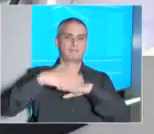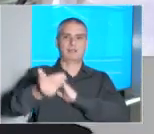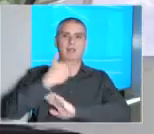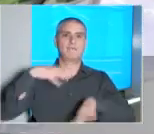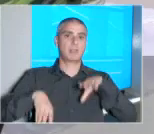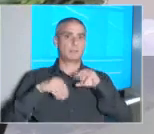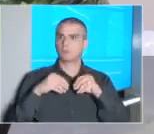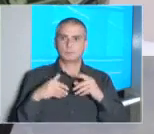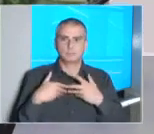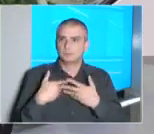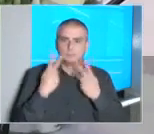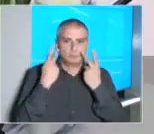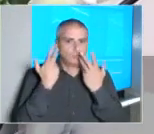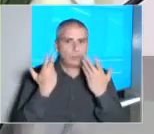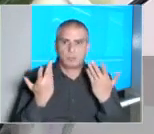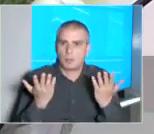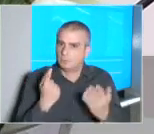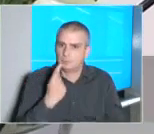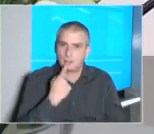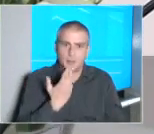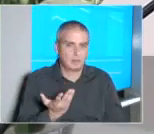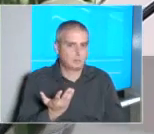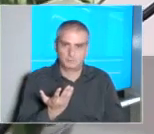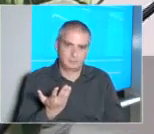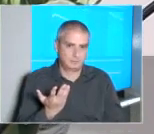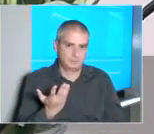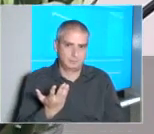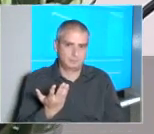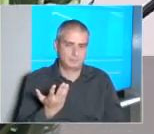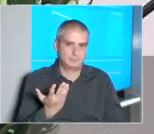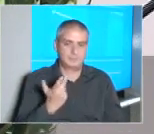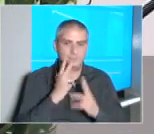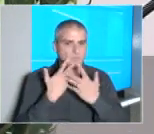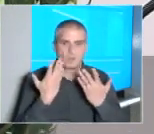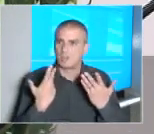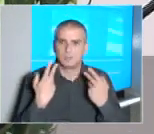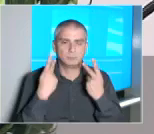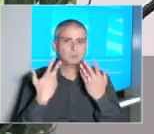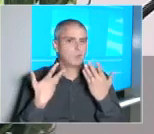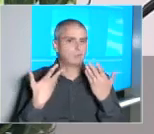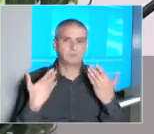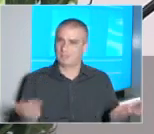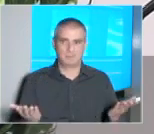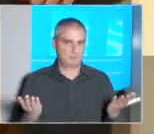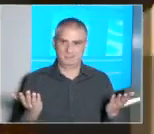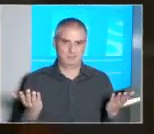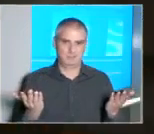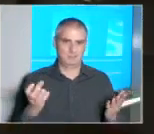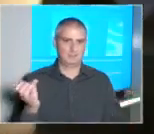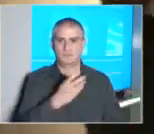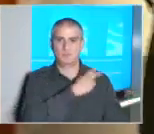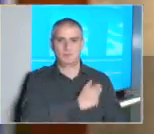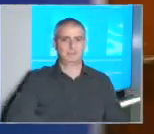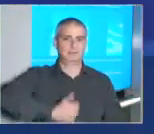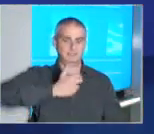לקראת הבחירות. אין לזה שום משמעות, צריך להגיד את הדברים האלה בצורה בעצם הכי ברורה, אין לזה שום משמעות למינוי